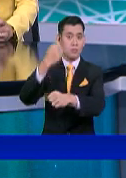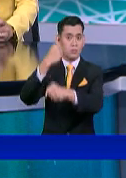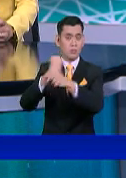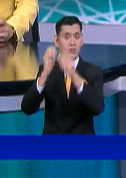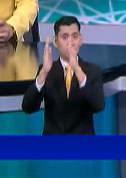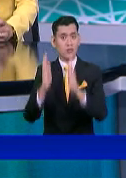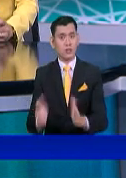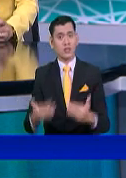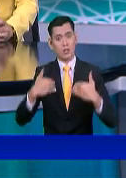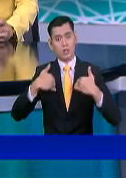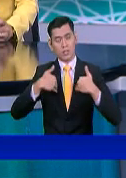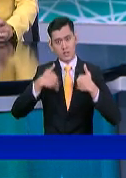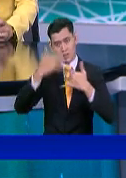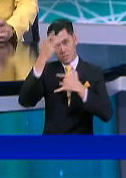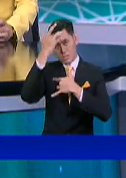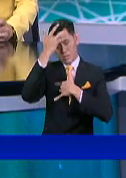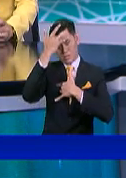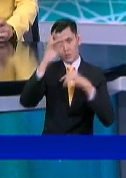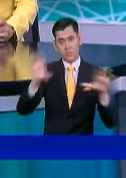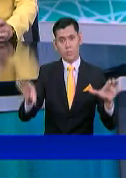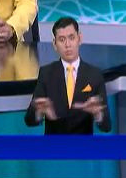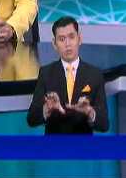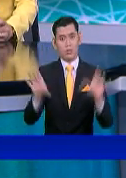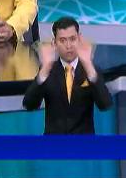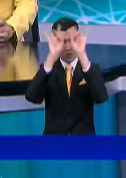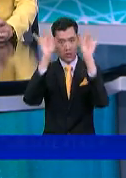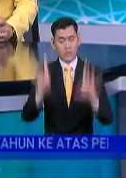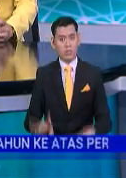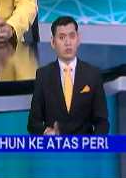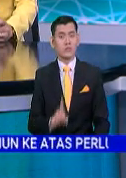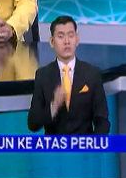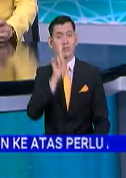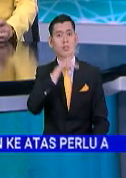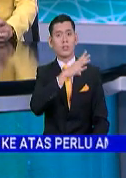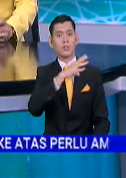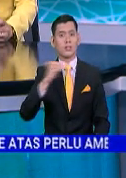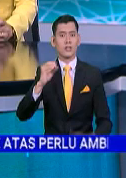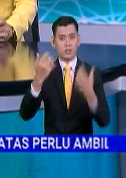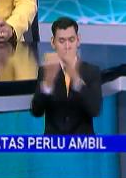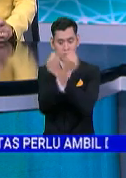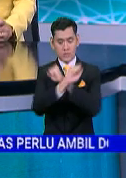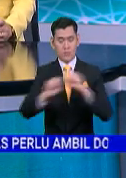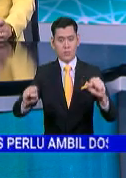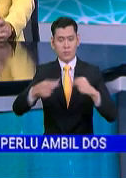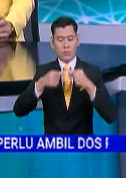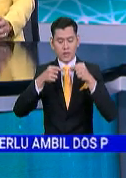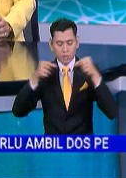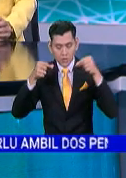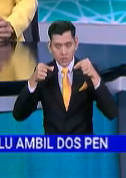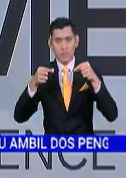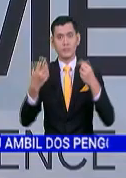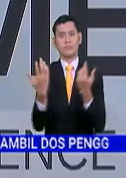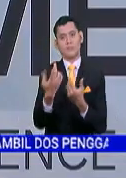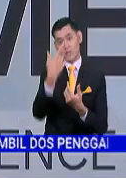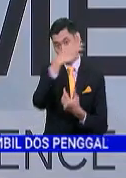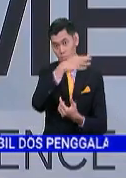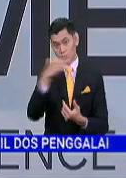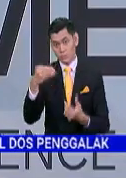bergejala membuat ujian swab dengan menyediakan kit ujian dan pelitup muka berkualiti tinggi.